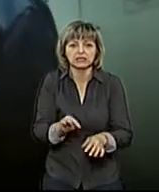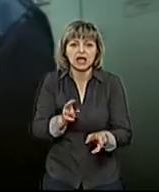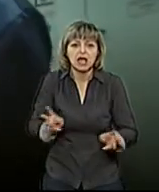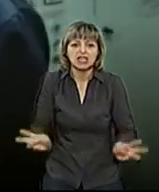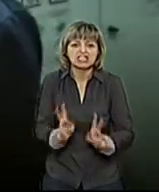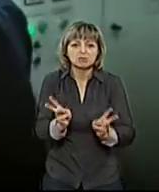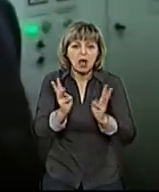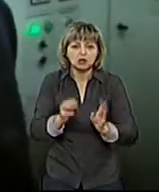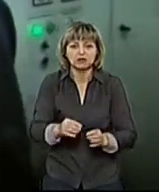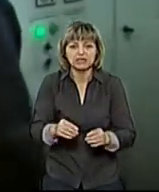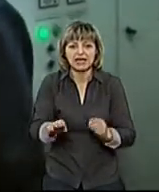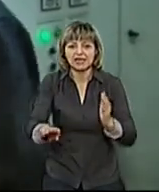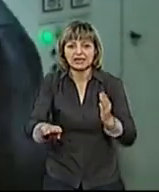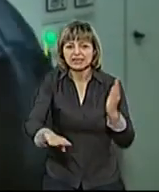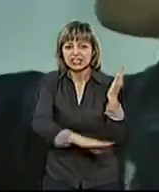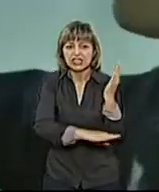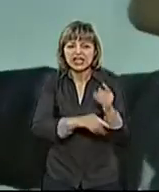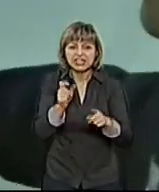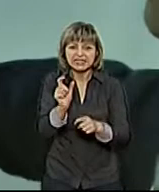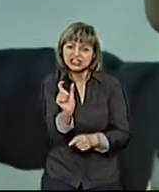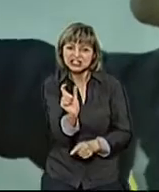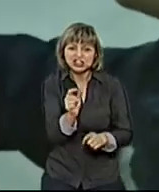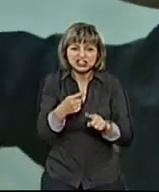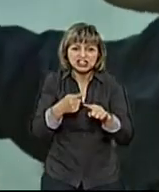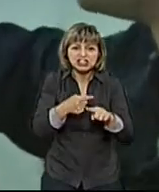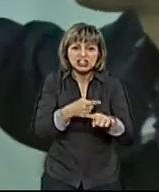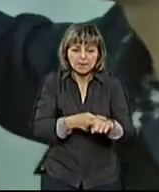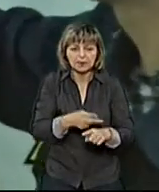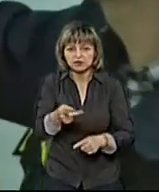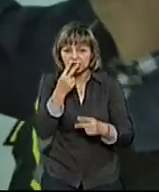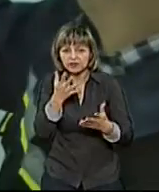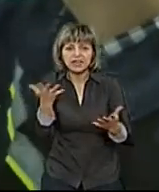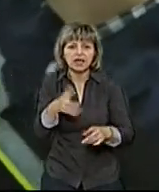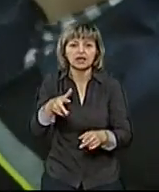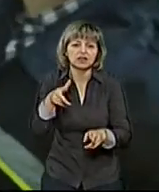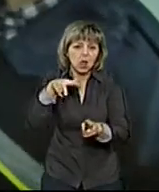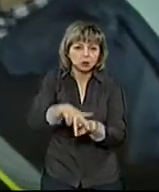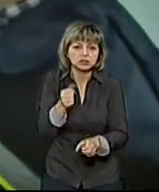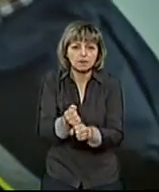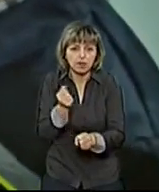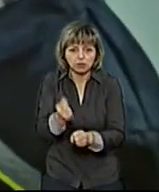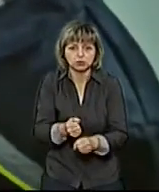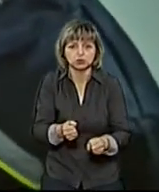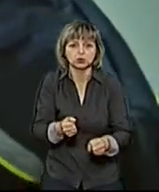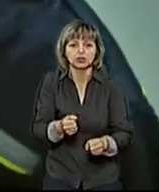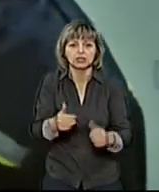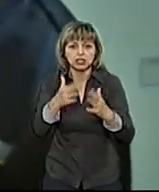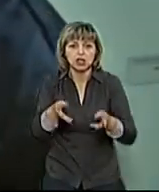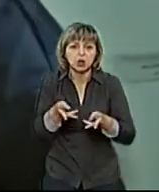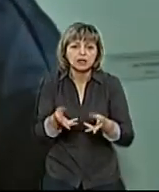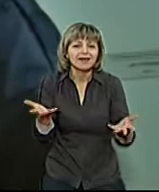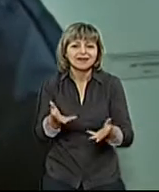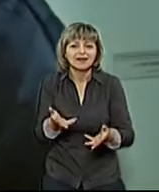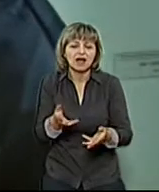для отримання теплової енергії. Тут видно, при якій нагрузці працює котель, яка температура відповідно в